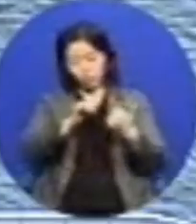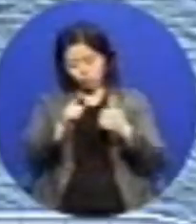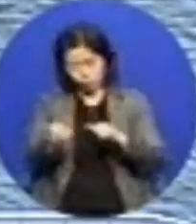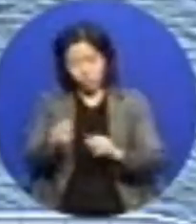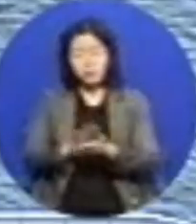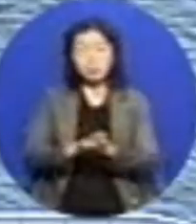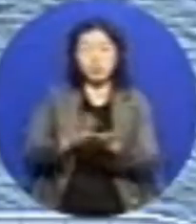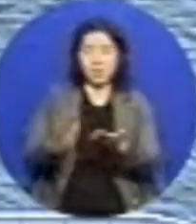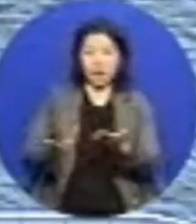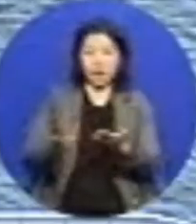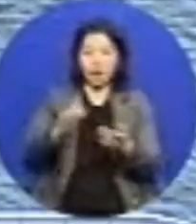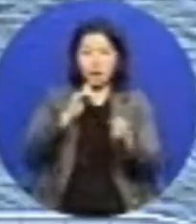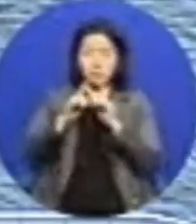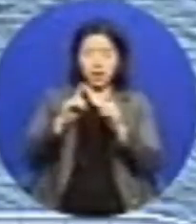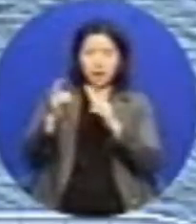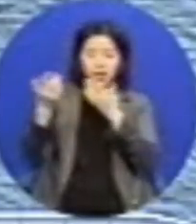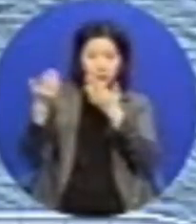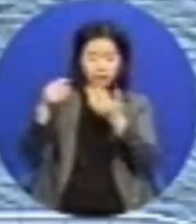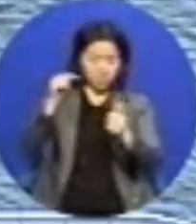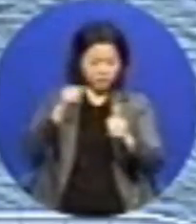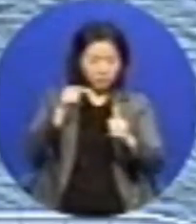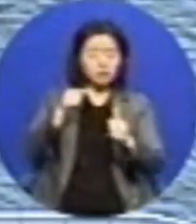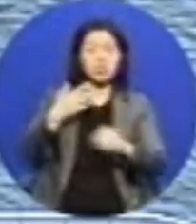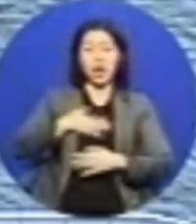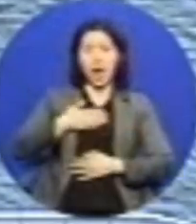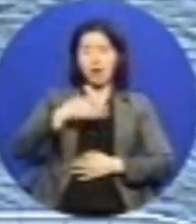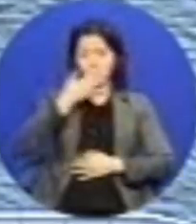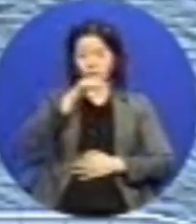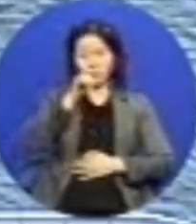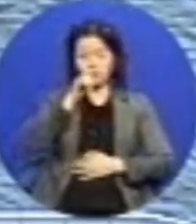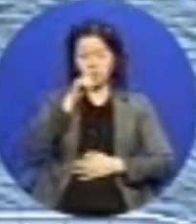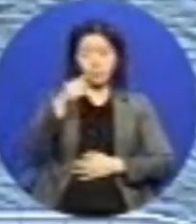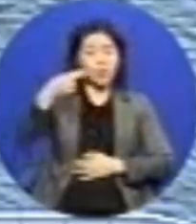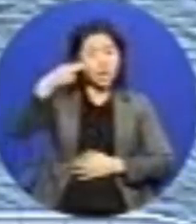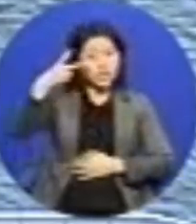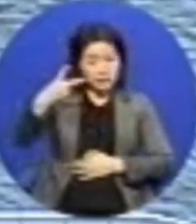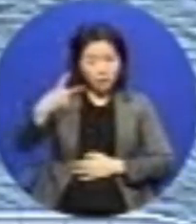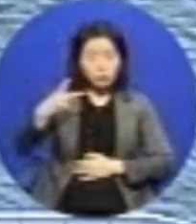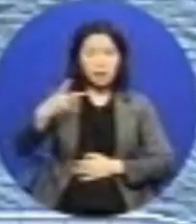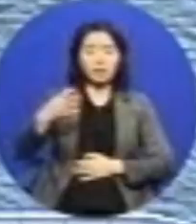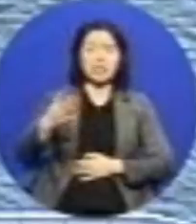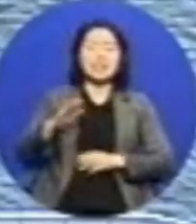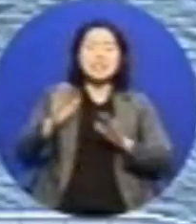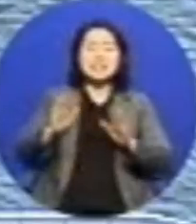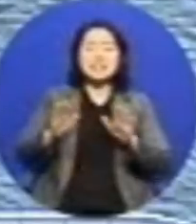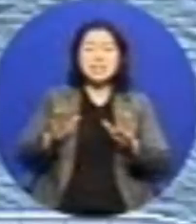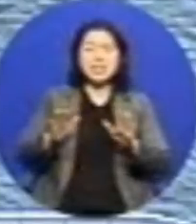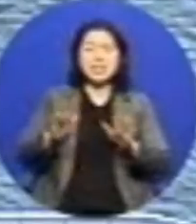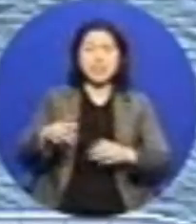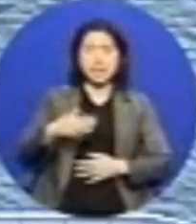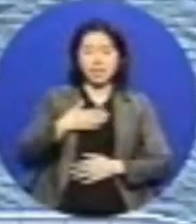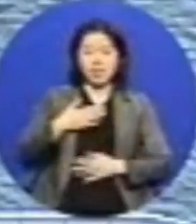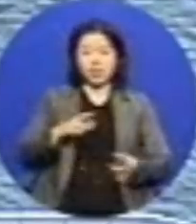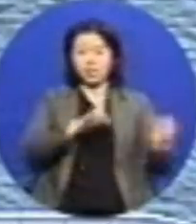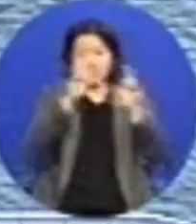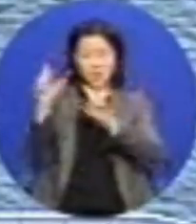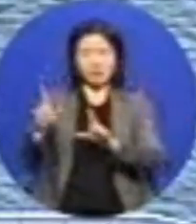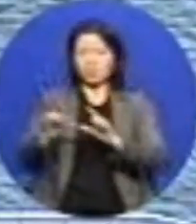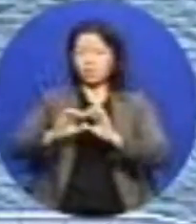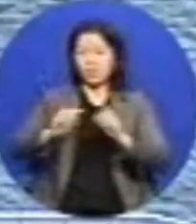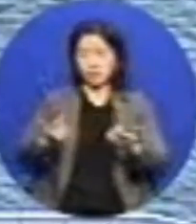말하게 하는 지를 알게 됩니다 사도 바울이 이제는 내가 사는 것이 아니요 이것이 하나님의